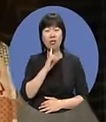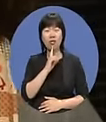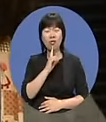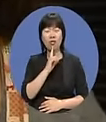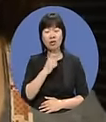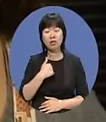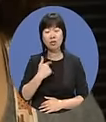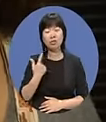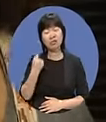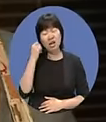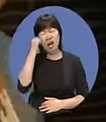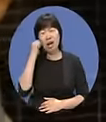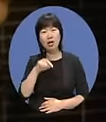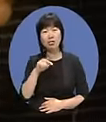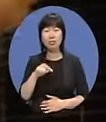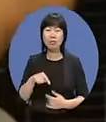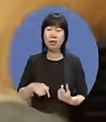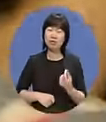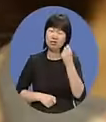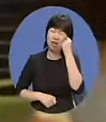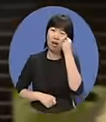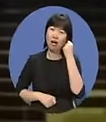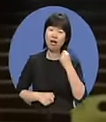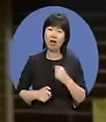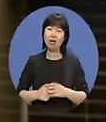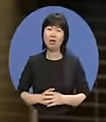나도 들어와서 잘 테니까 당신도 얼른 자.